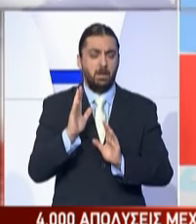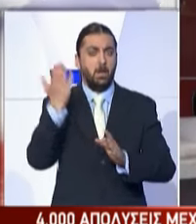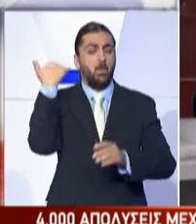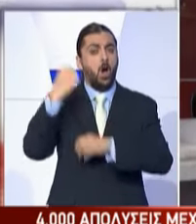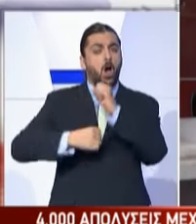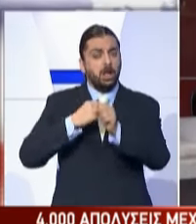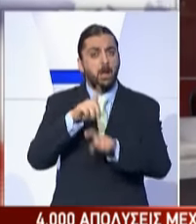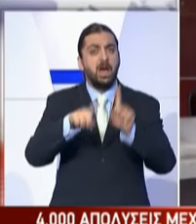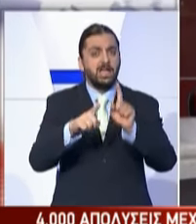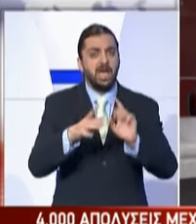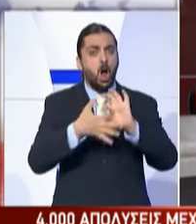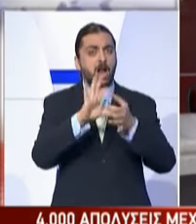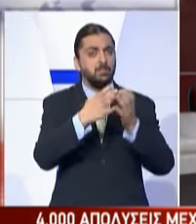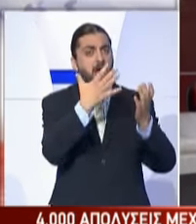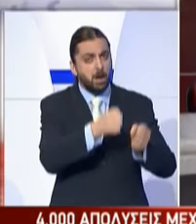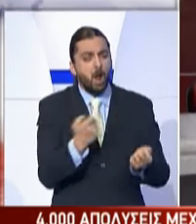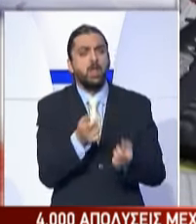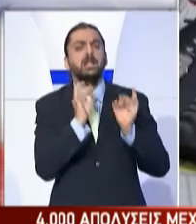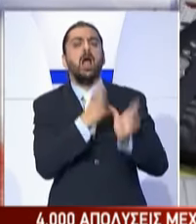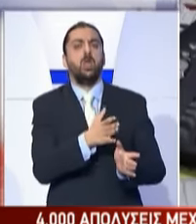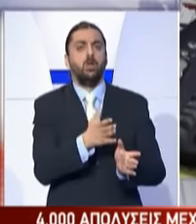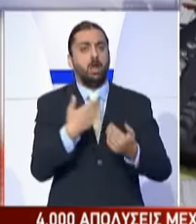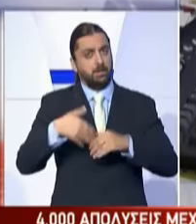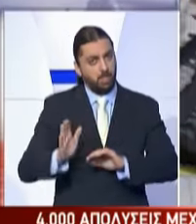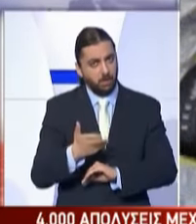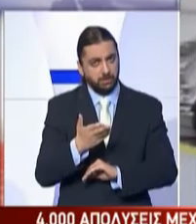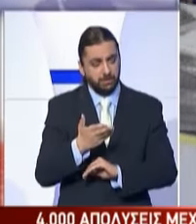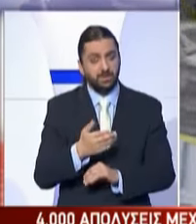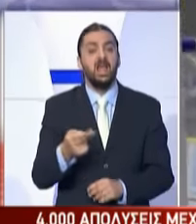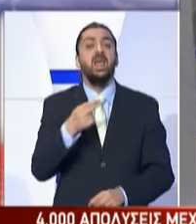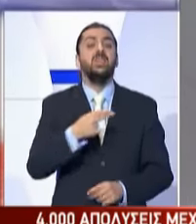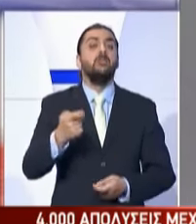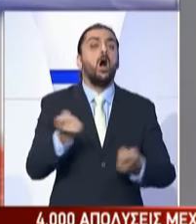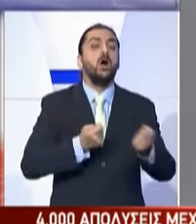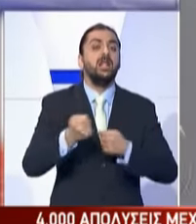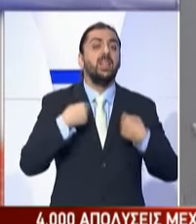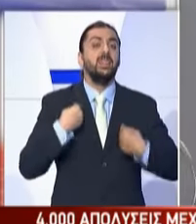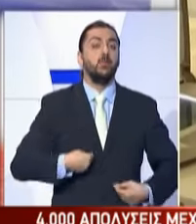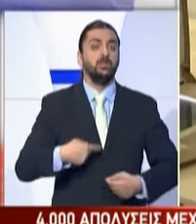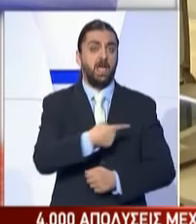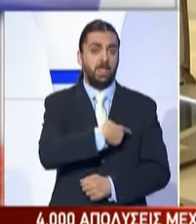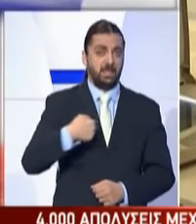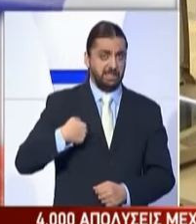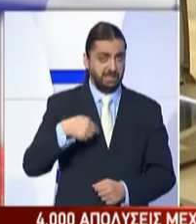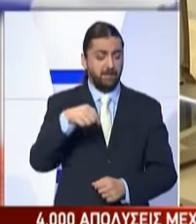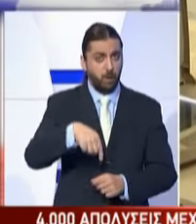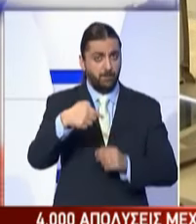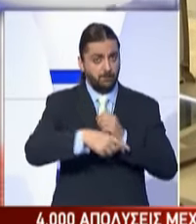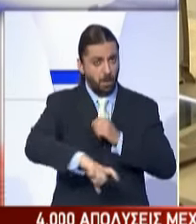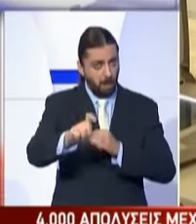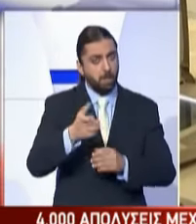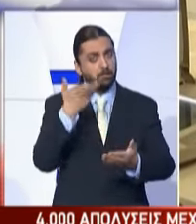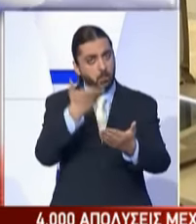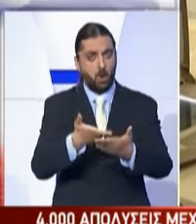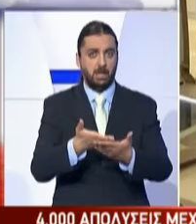τόσα χρόνια. Το σχέδιο νόμου του Υπουργείου Διοικητικής Μεταρρύθμισης για την οργάνωση της δημόσιας διοίκησης αναμένεται να κατατεθεί στη Βουλή εντός της εβδομάδας.